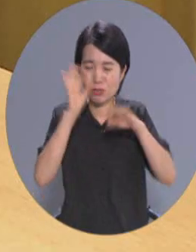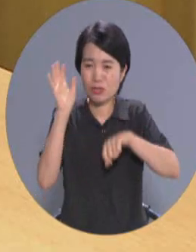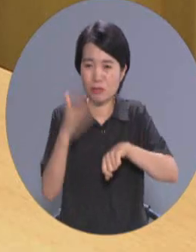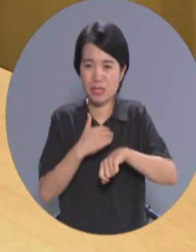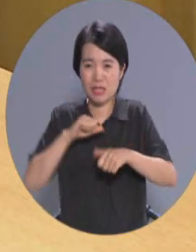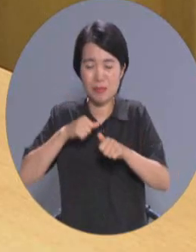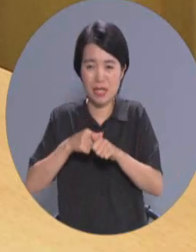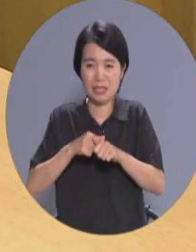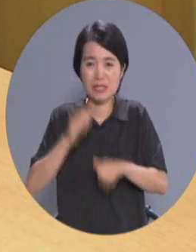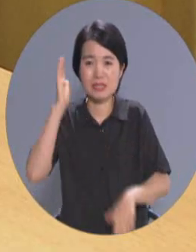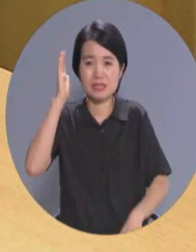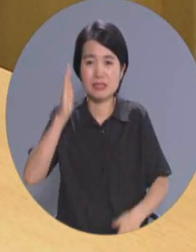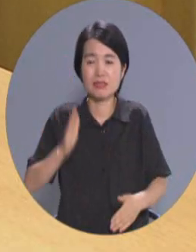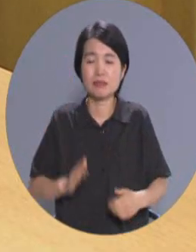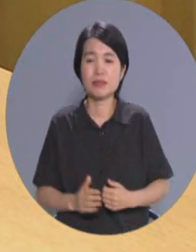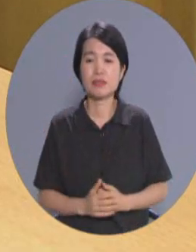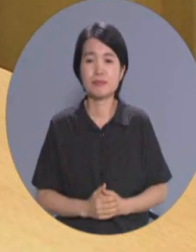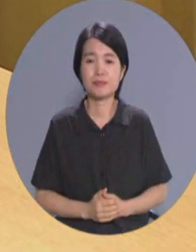정했다고 판시했습니다